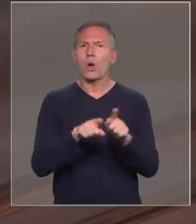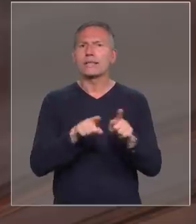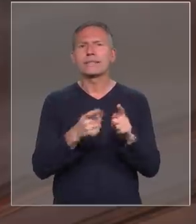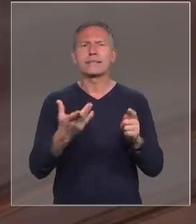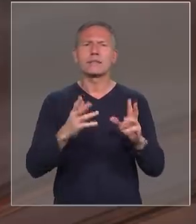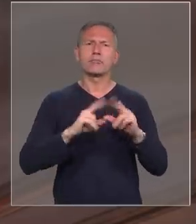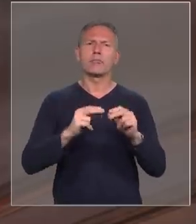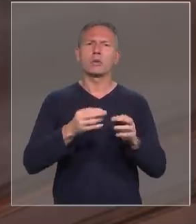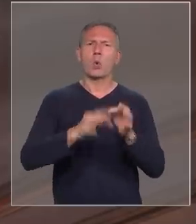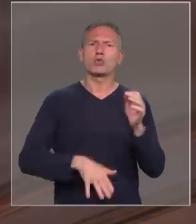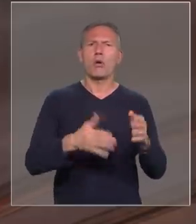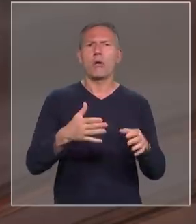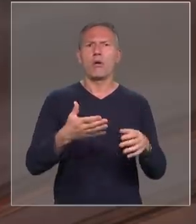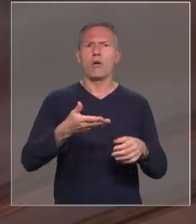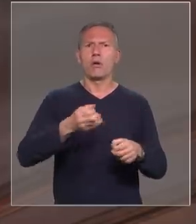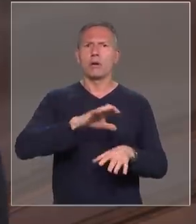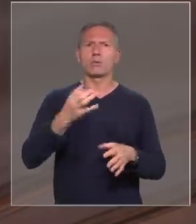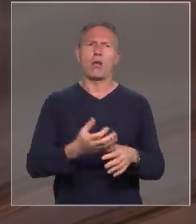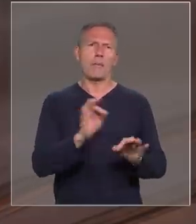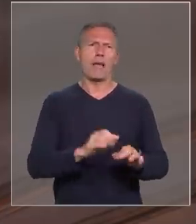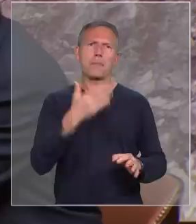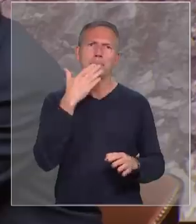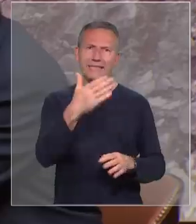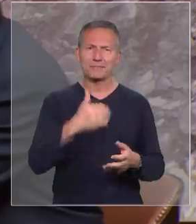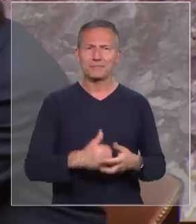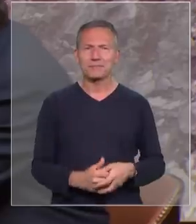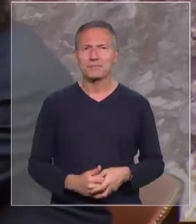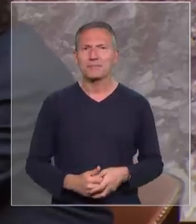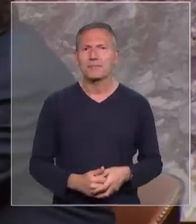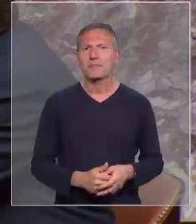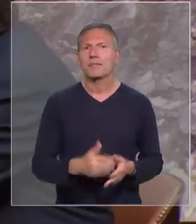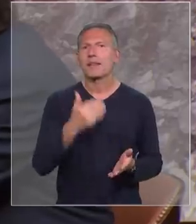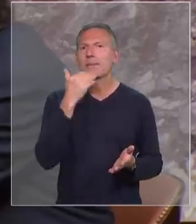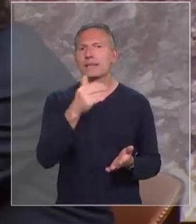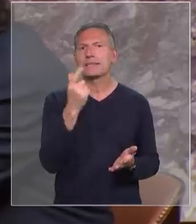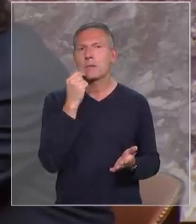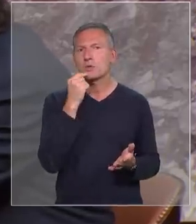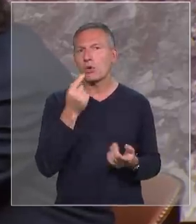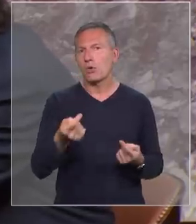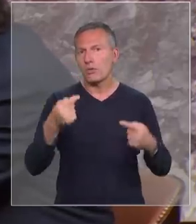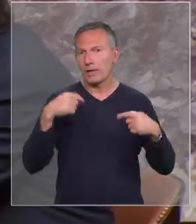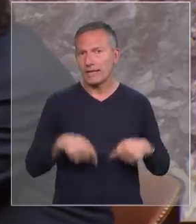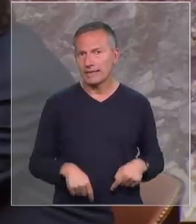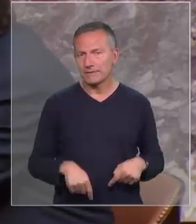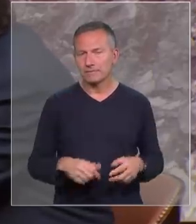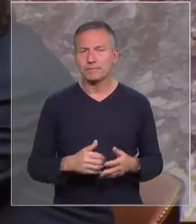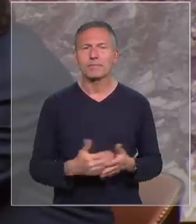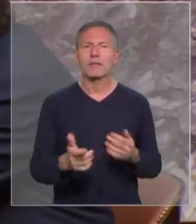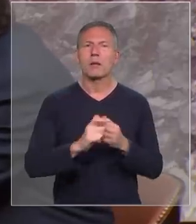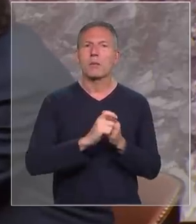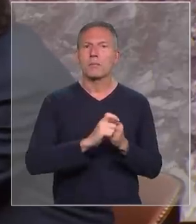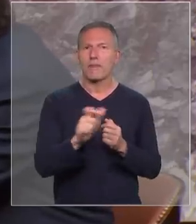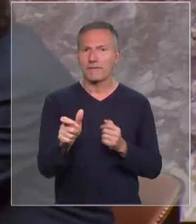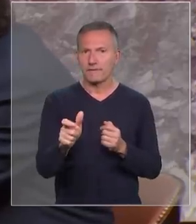formules toutes faites. Je vous remercie de l'esprit dans lequel vous avez posé cette question. Merci beaucoup, Monsieur le ministre. La parole est à